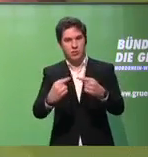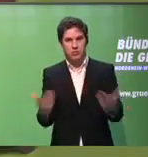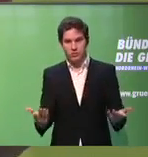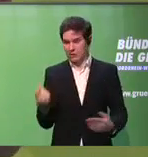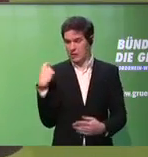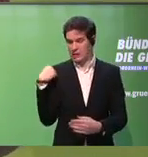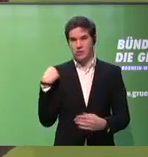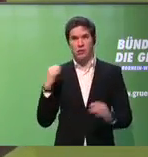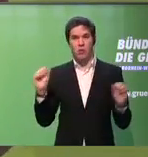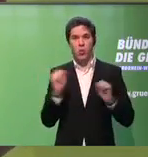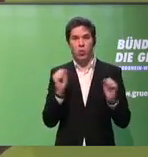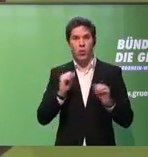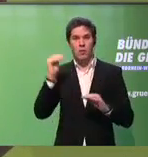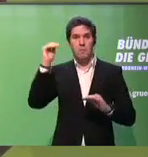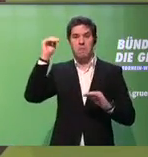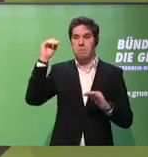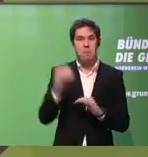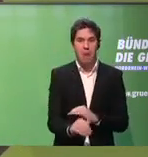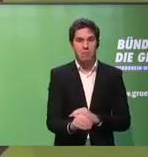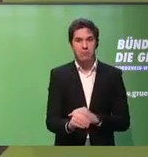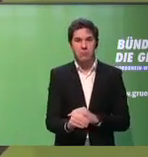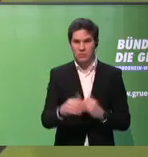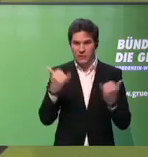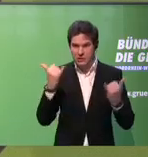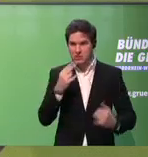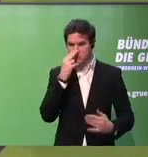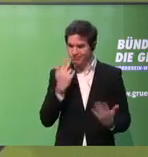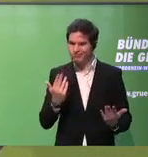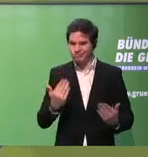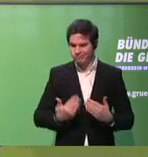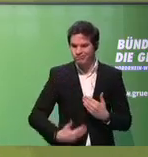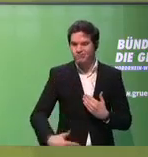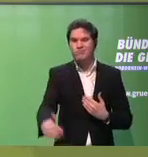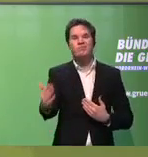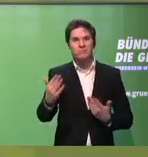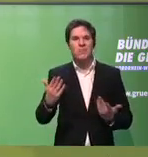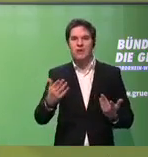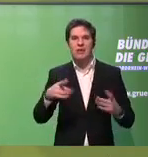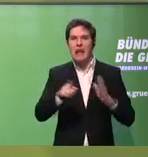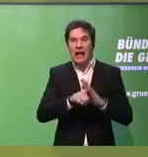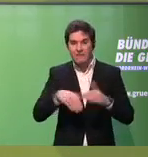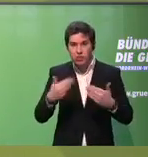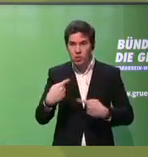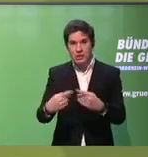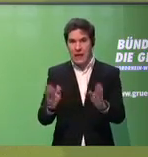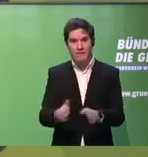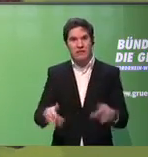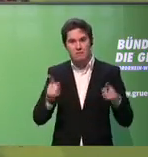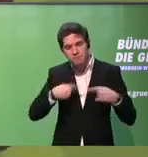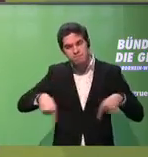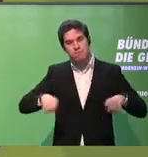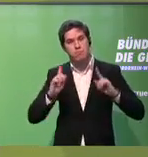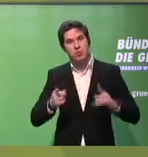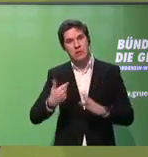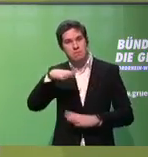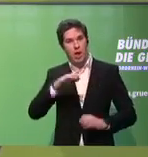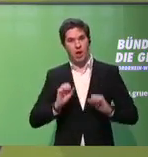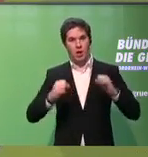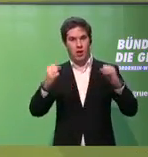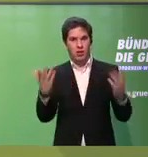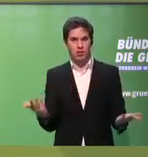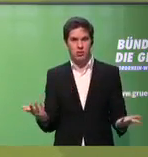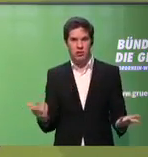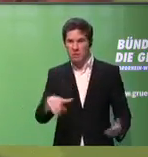Knick, den das in Warschau nochmal bekommen hat zum Negativen. Ich glaube, dass wir die Klimapolitik